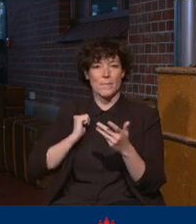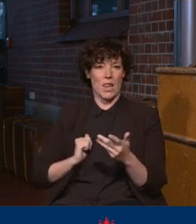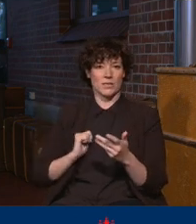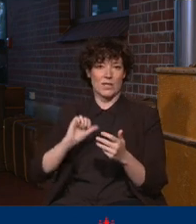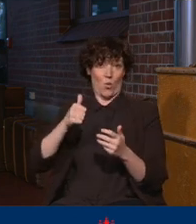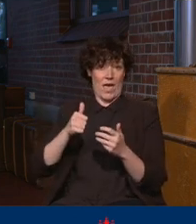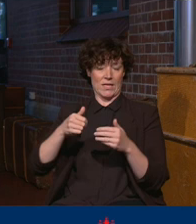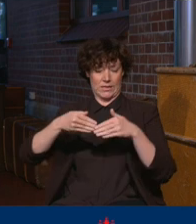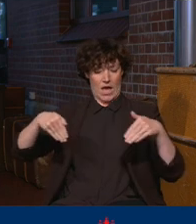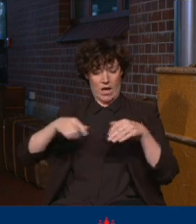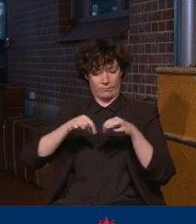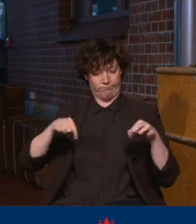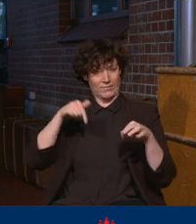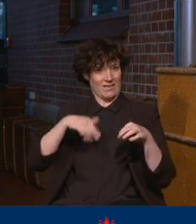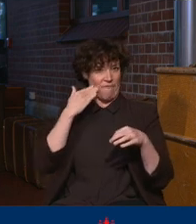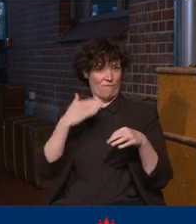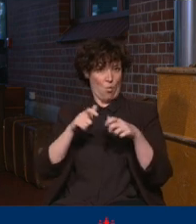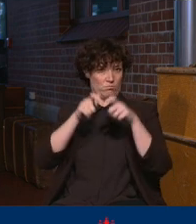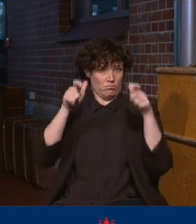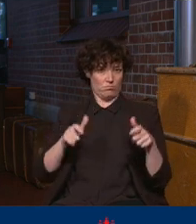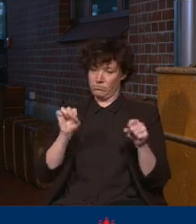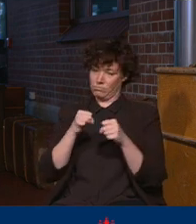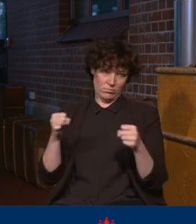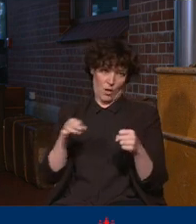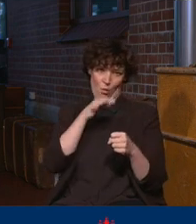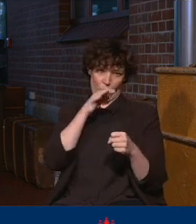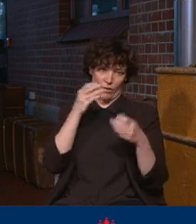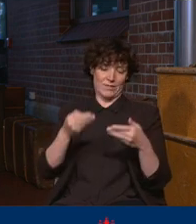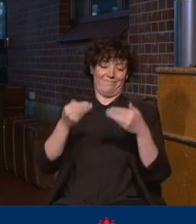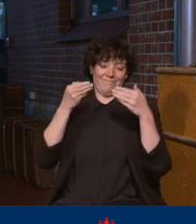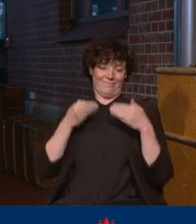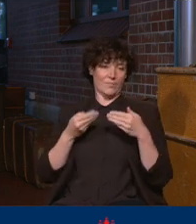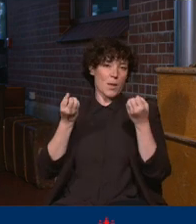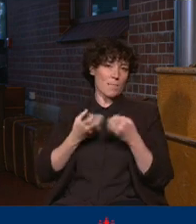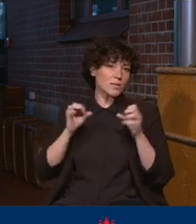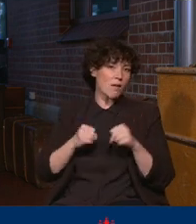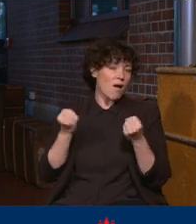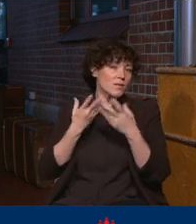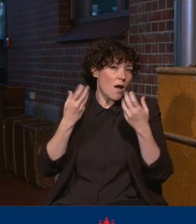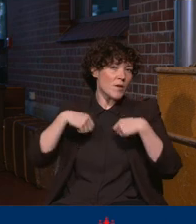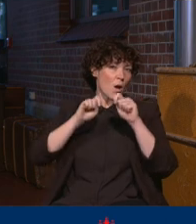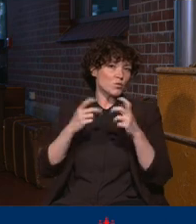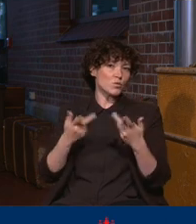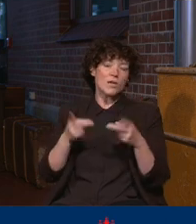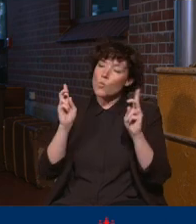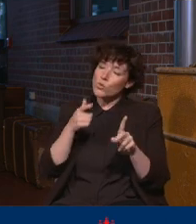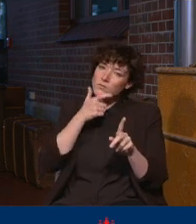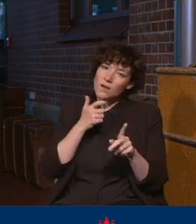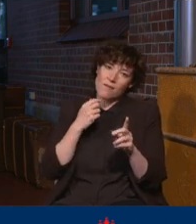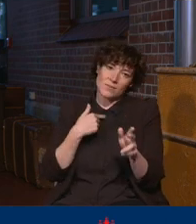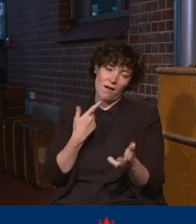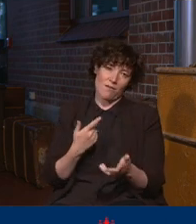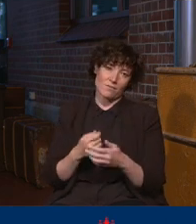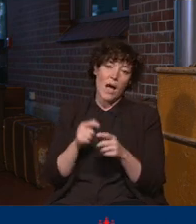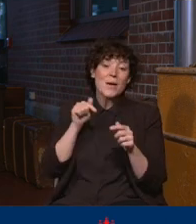das kann nur in den geschützten rückwärtigen lagen passieren also ich glaube das muss man so fairerweise sagen aber da wo sie dann möglich